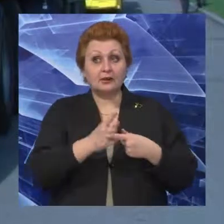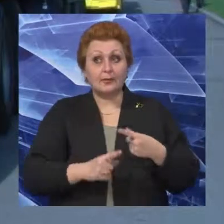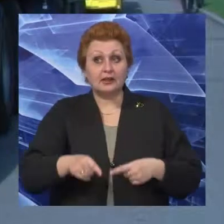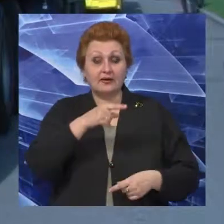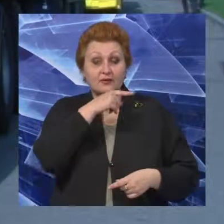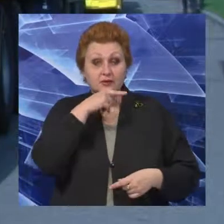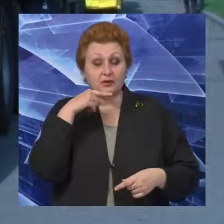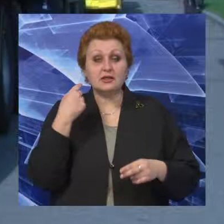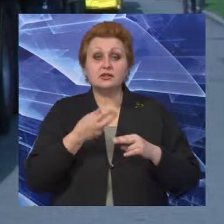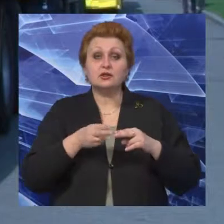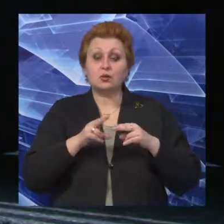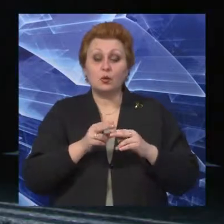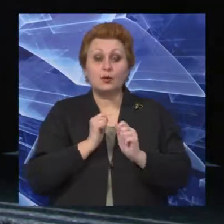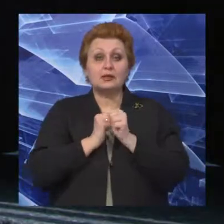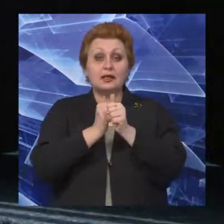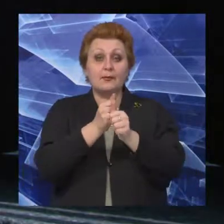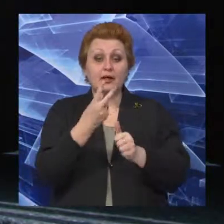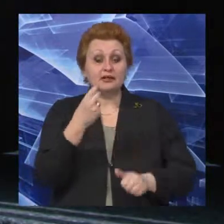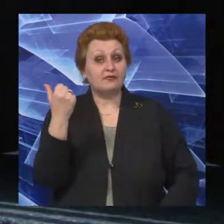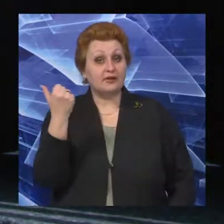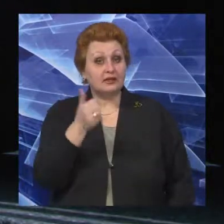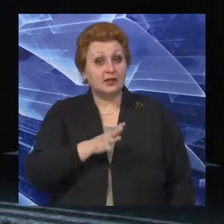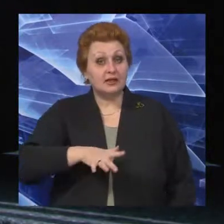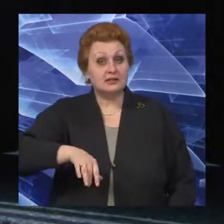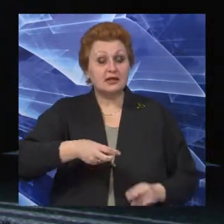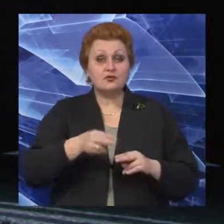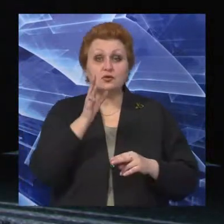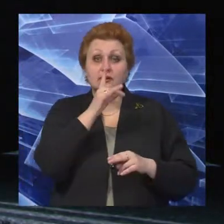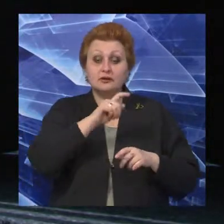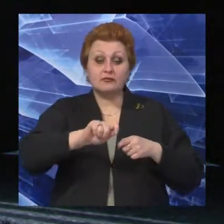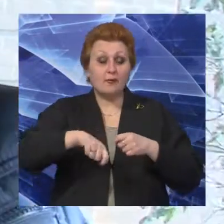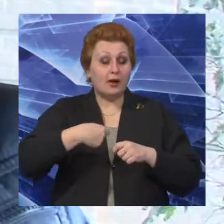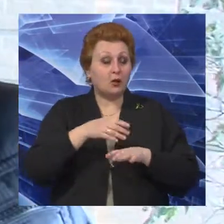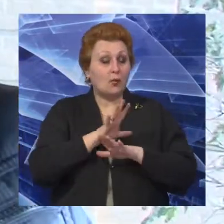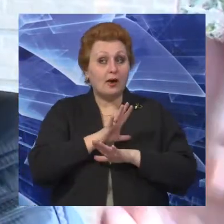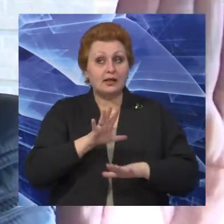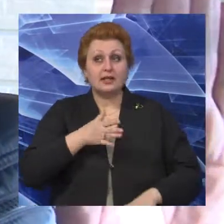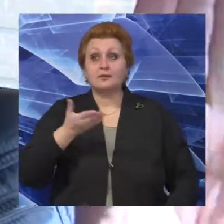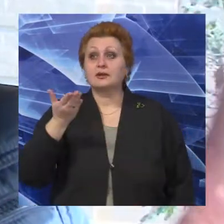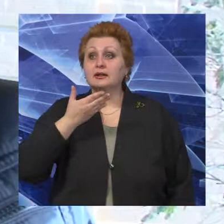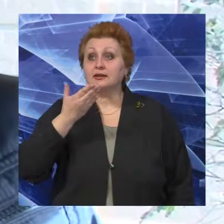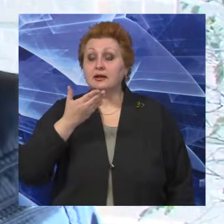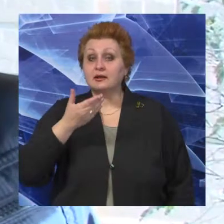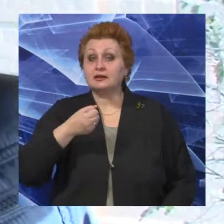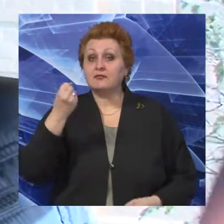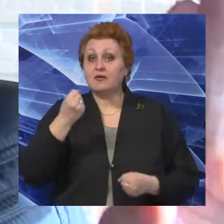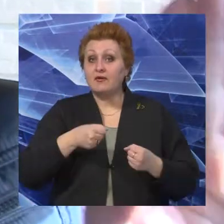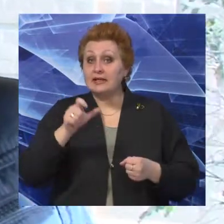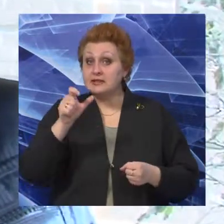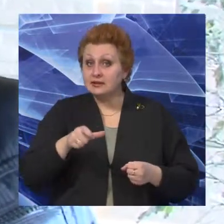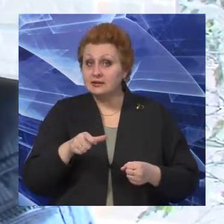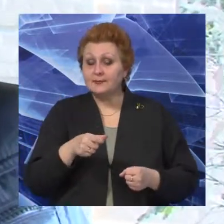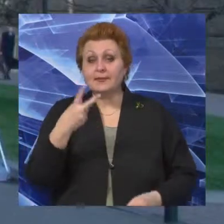половину России, у этой крупногабаритной колонны ушло 2 недели. За все это время ни одной поломки, гордо докладывает водитель Василий